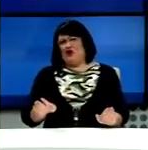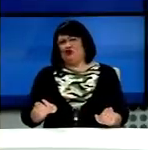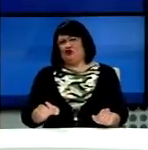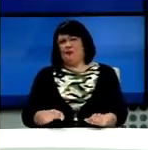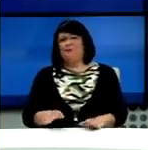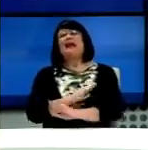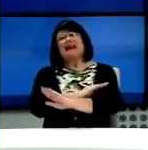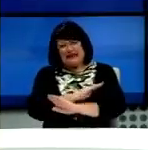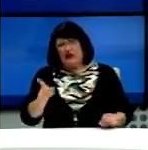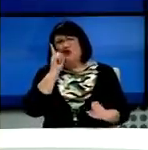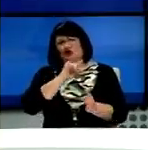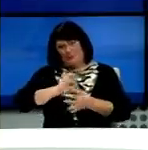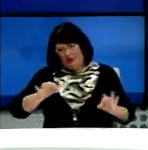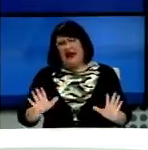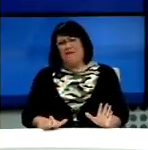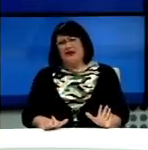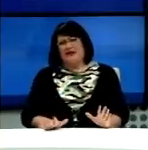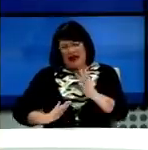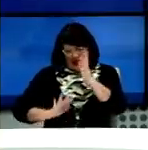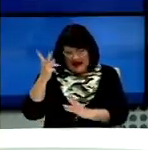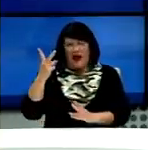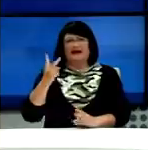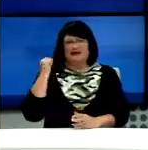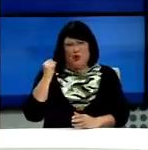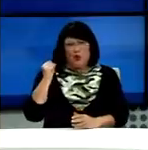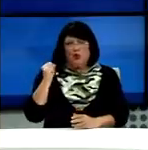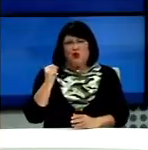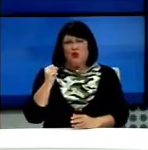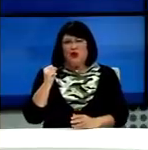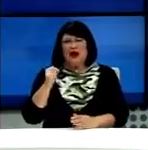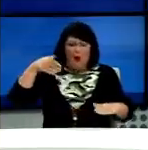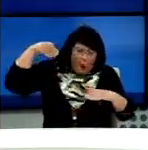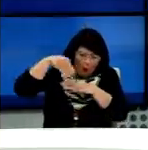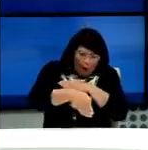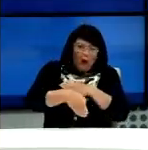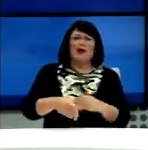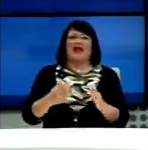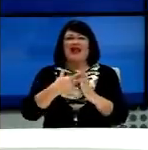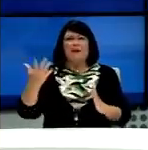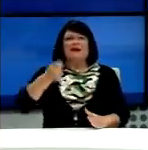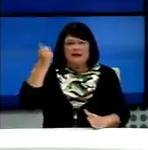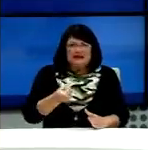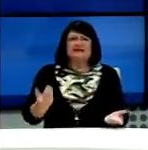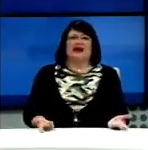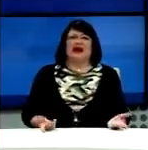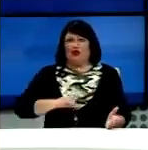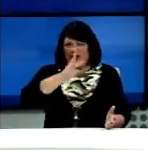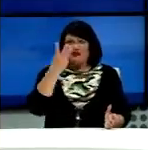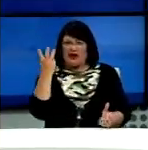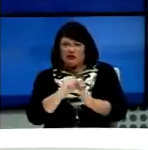να τελειώνει αυτό το παραμύθι. Η ανάπτυξη ισχυρή έγινε υπανάπτυξη ισχυρή. 15% στο δεύτερο